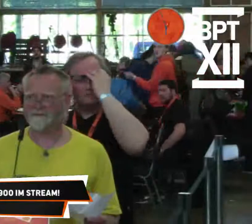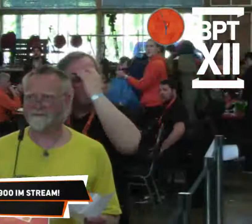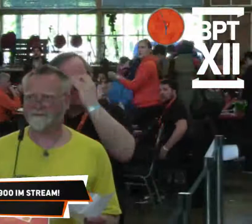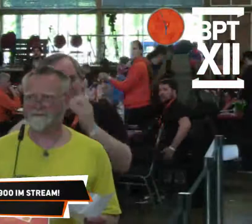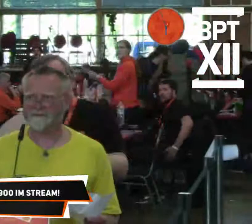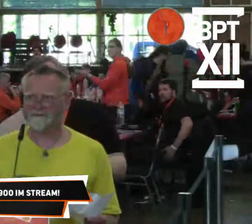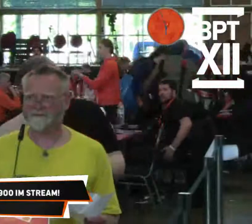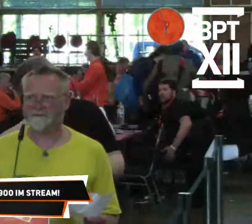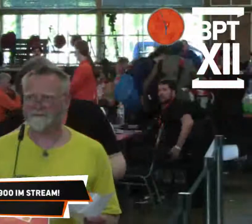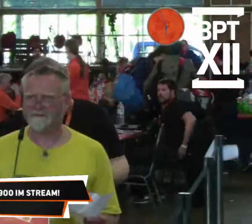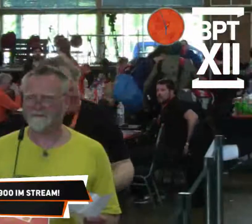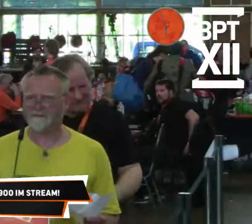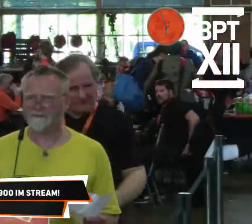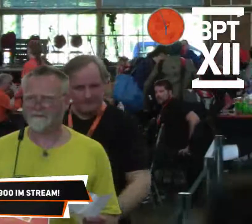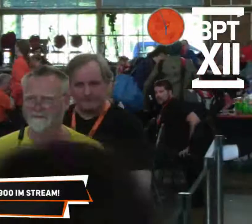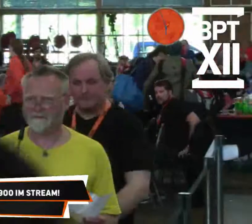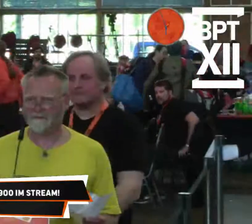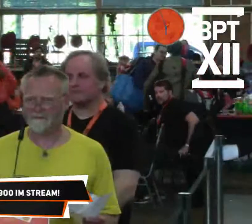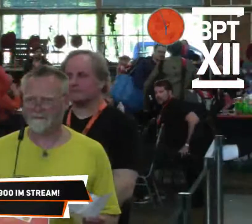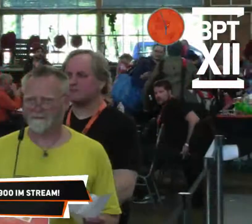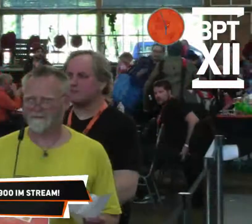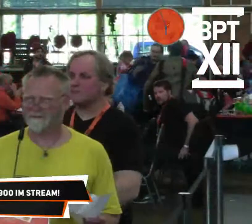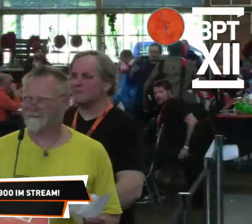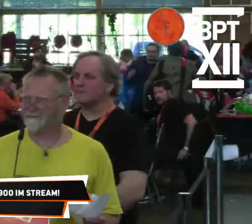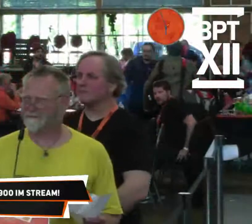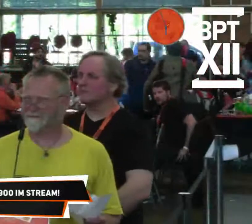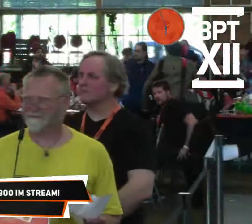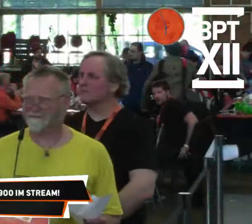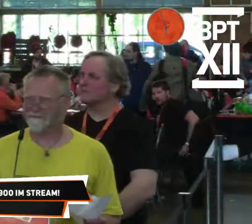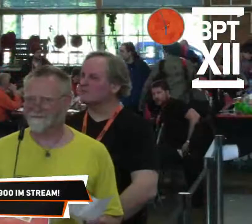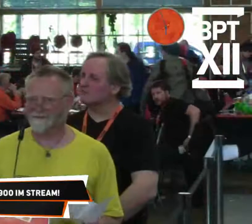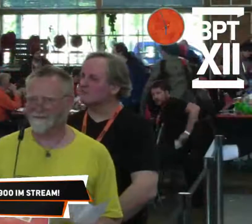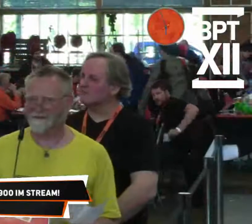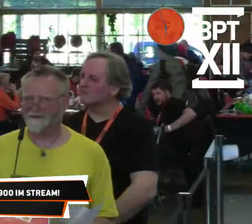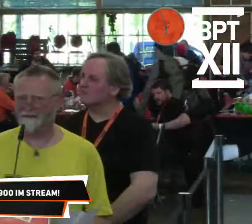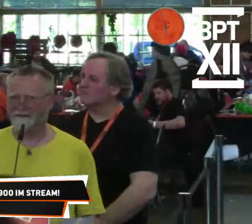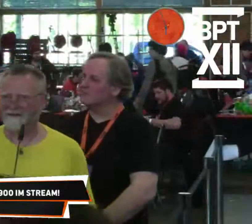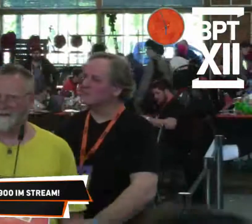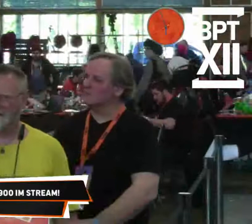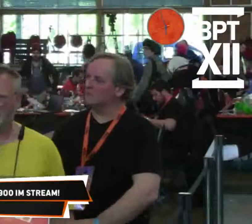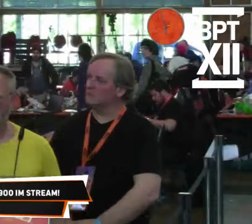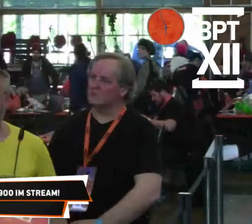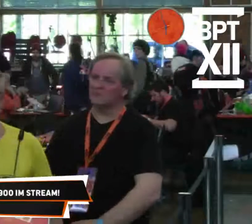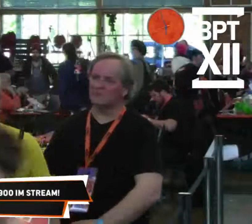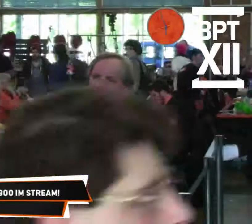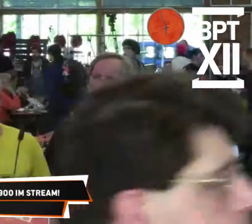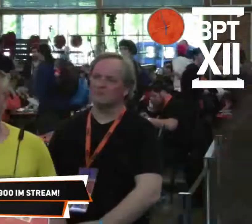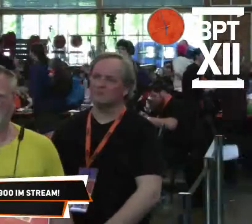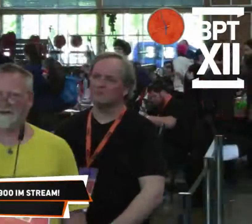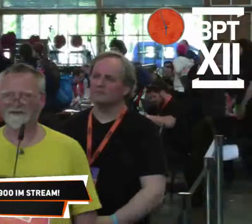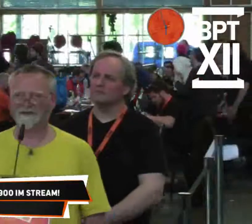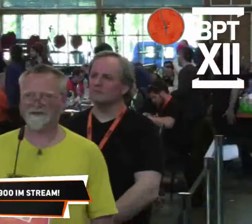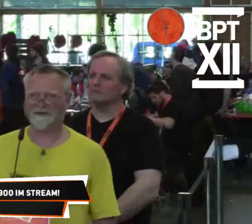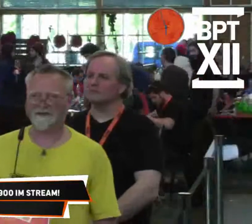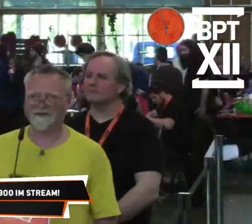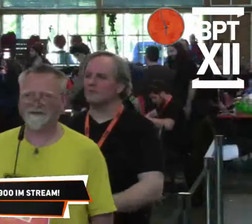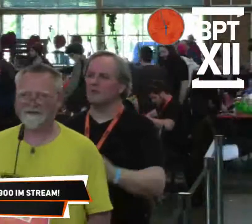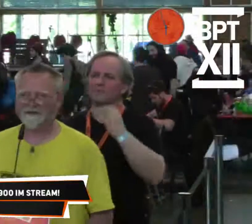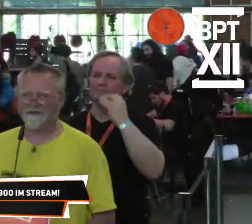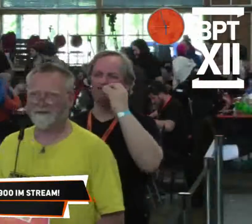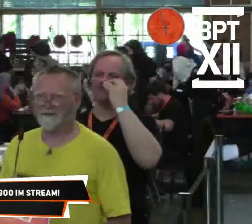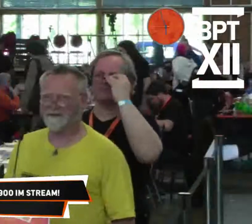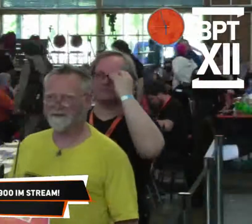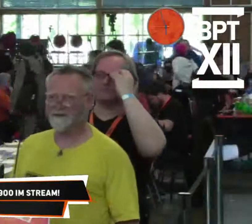Frankfurt Main Fulda lang wenn da jemand lang fährt und den Jan läutet mitnehmen möchte wäre das total super